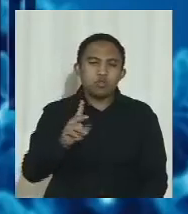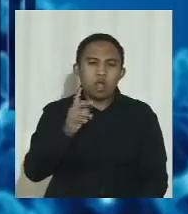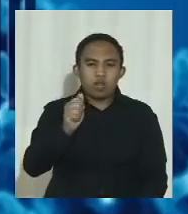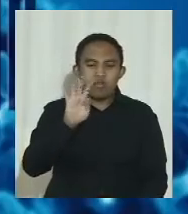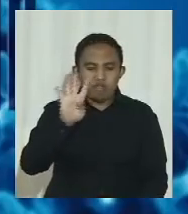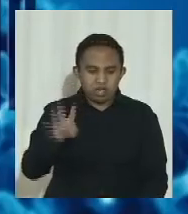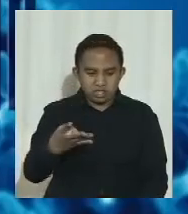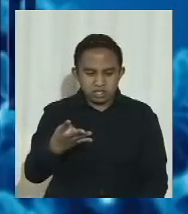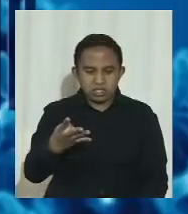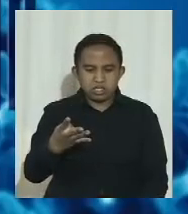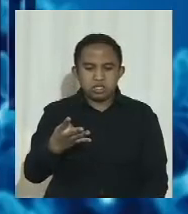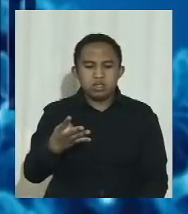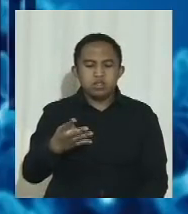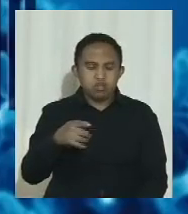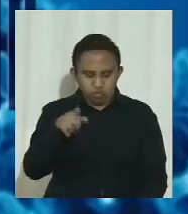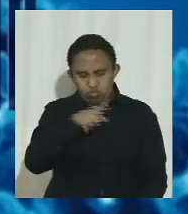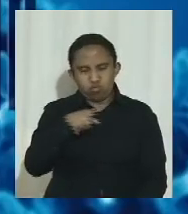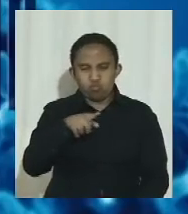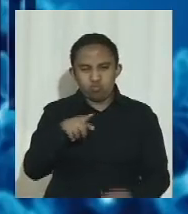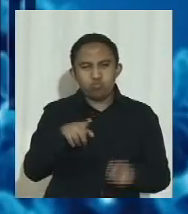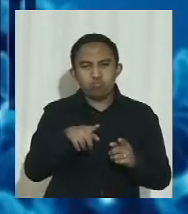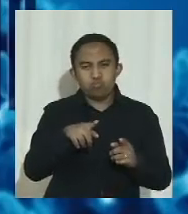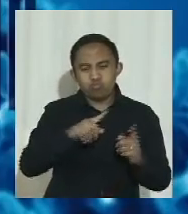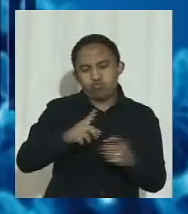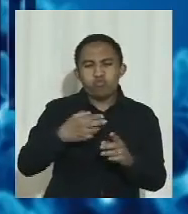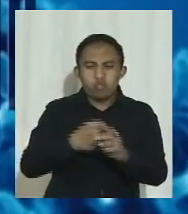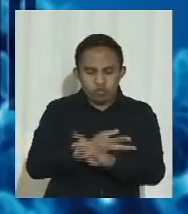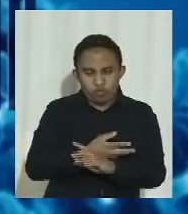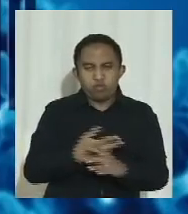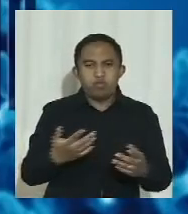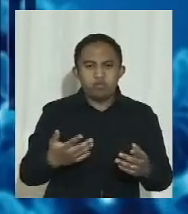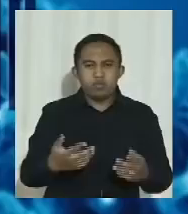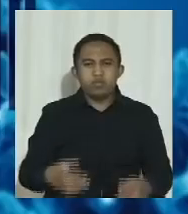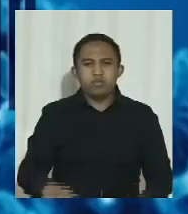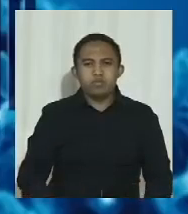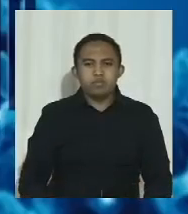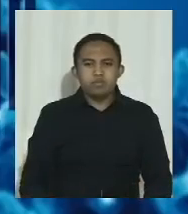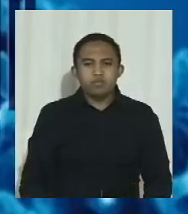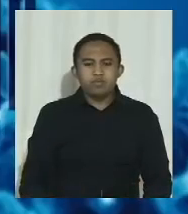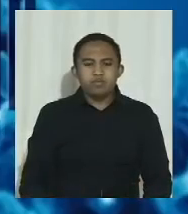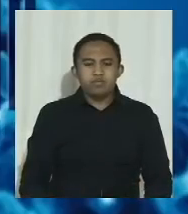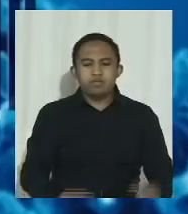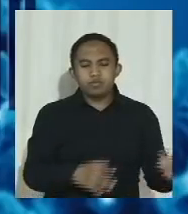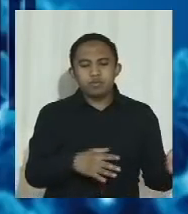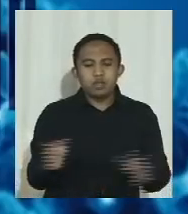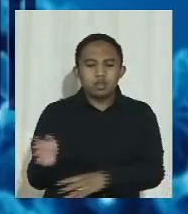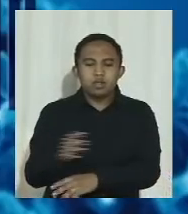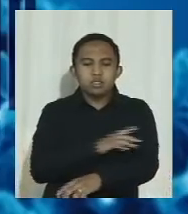270,000+ ireo fahavoamarina fa efa nitondra ny atsimokaretana COVID-19 teto Madagasikara.